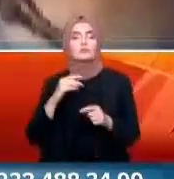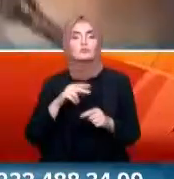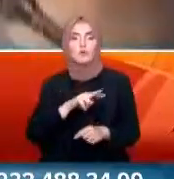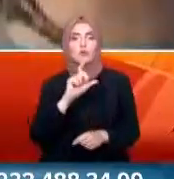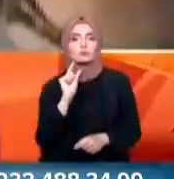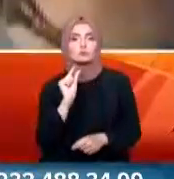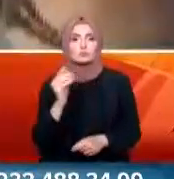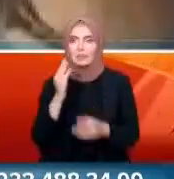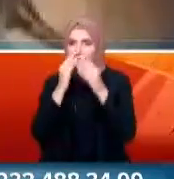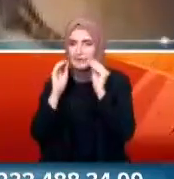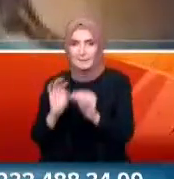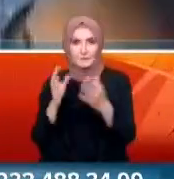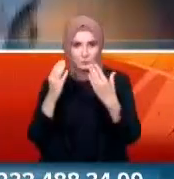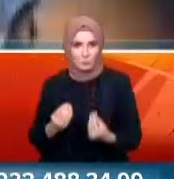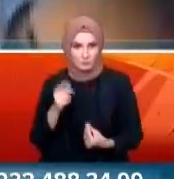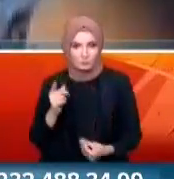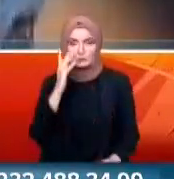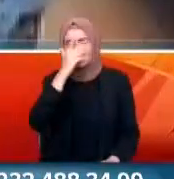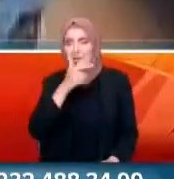kendilerini savunmuşlardı.